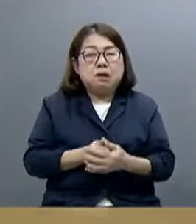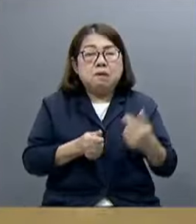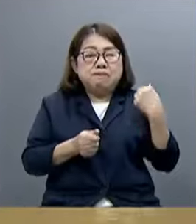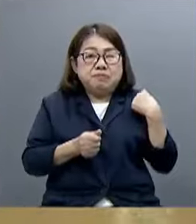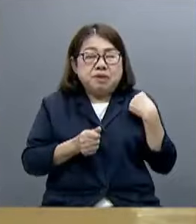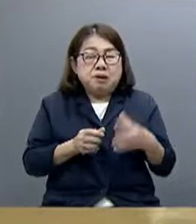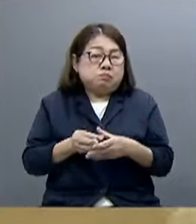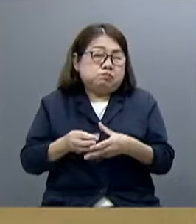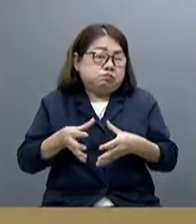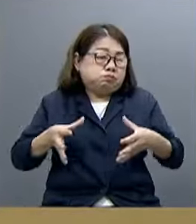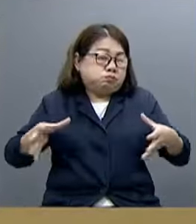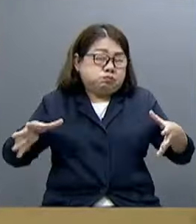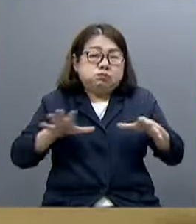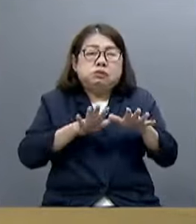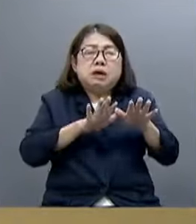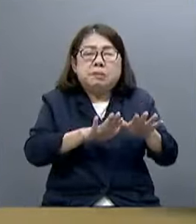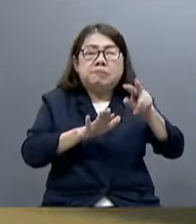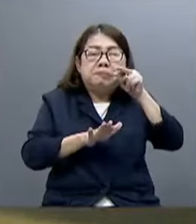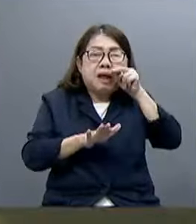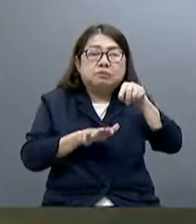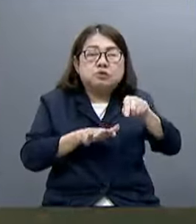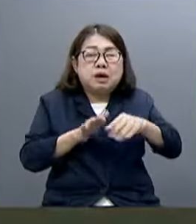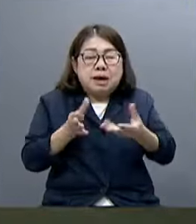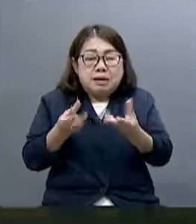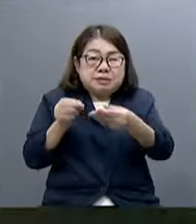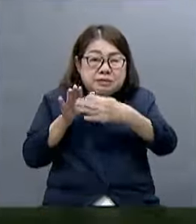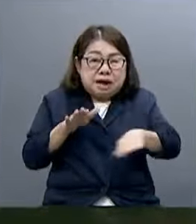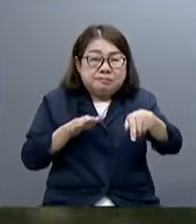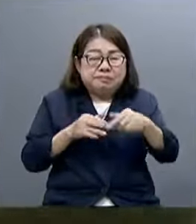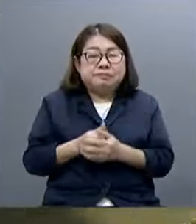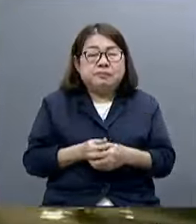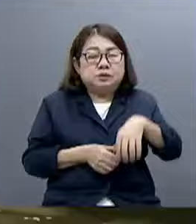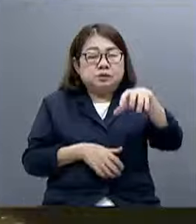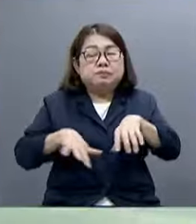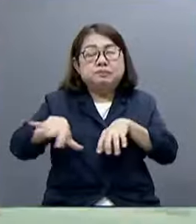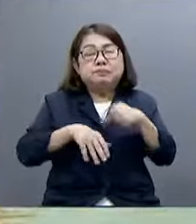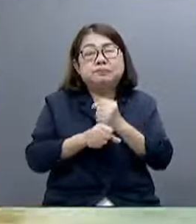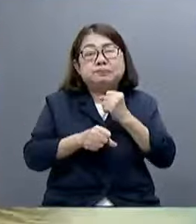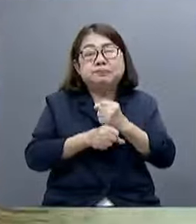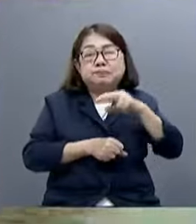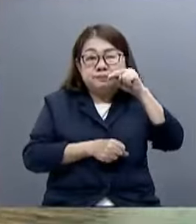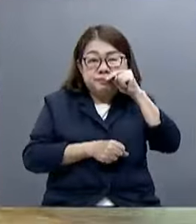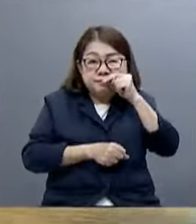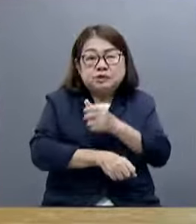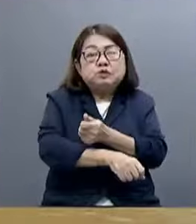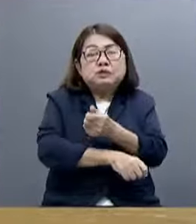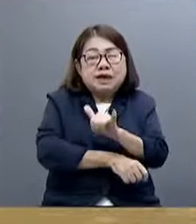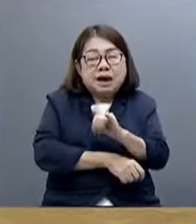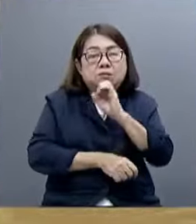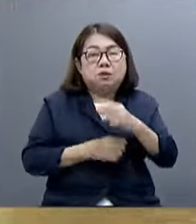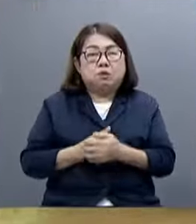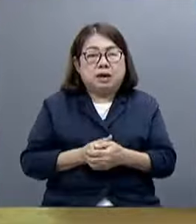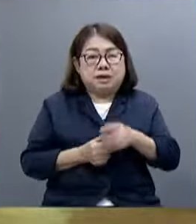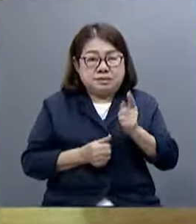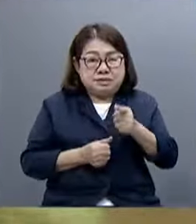ำของจังหวัดพระนครศรีอยุธยาเจ้าหน้าที่จัดสรรน้ำกรมชลประทานจังหวัดอยุธยาให้ข้อมูลว่าทุ่งผัก